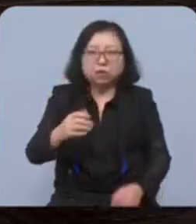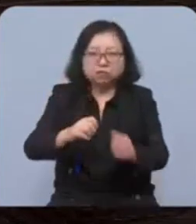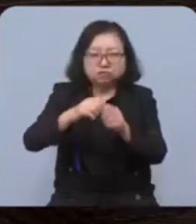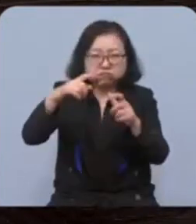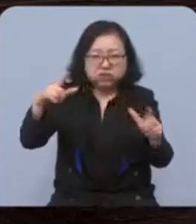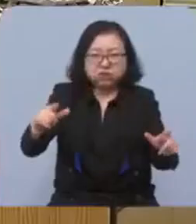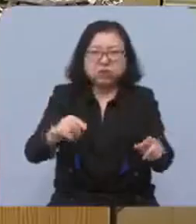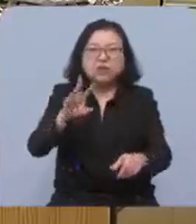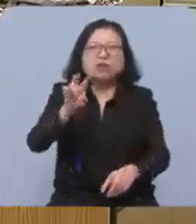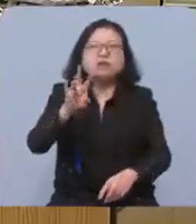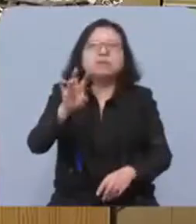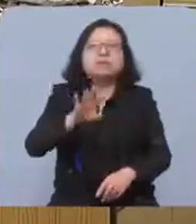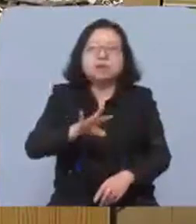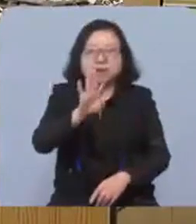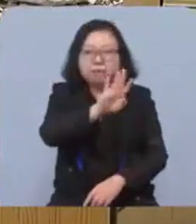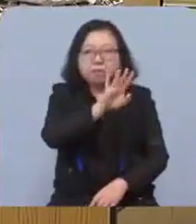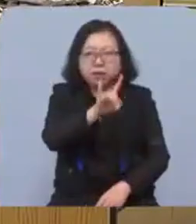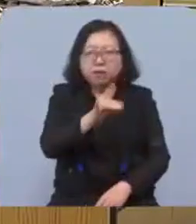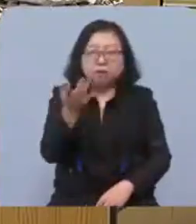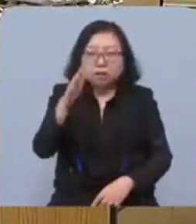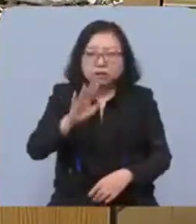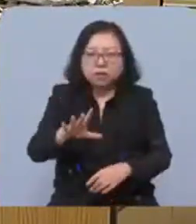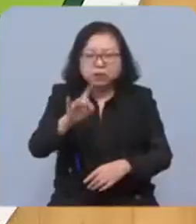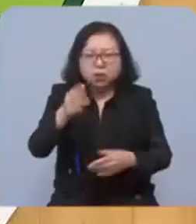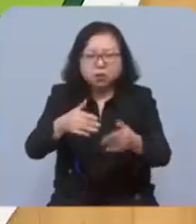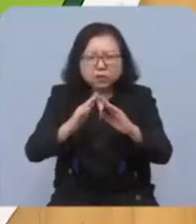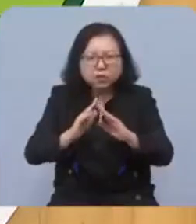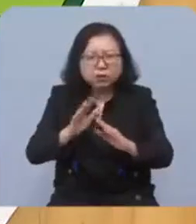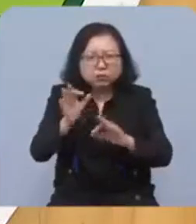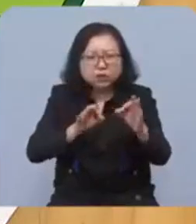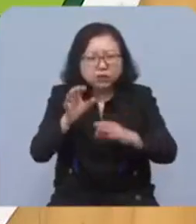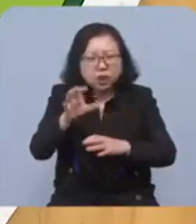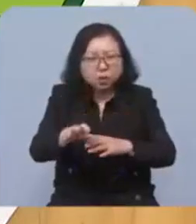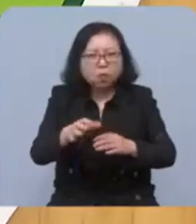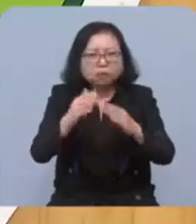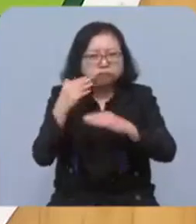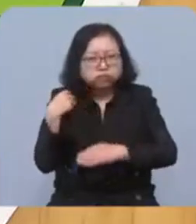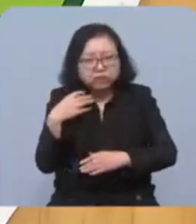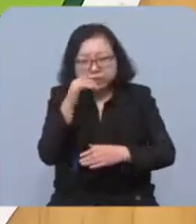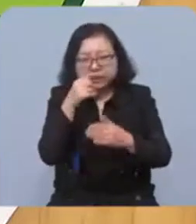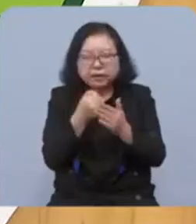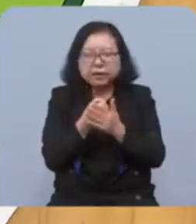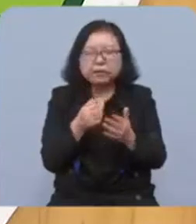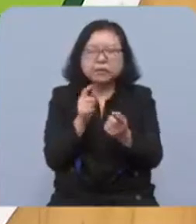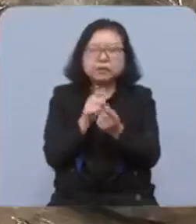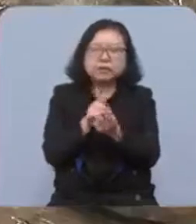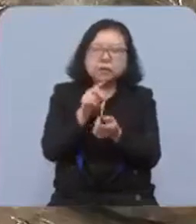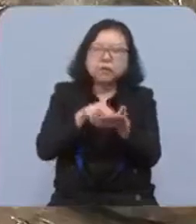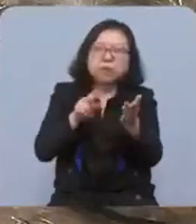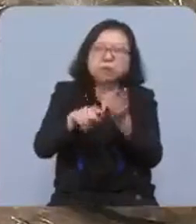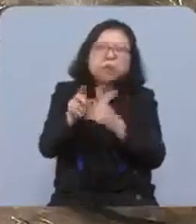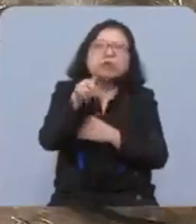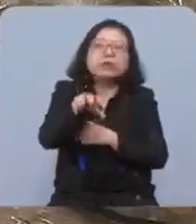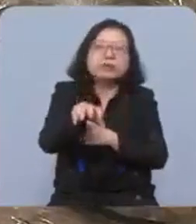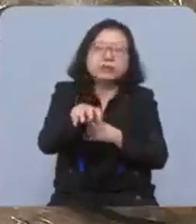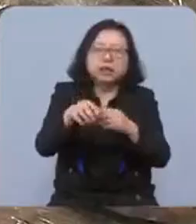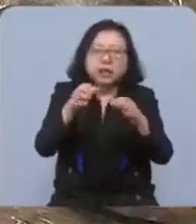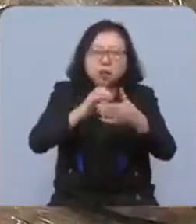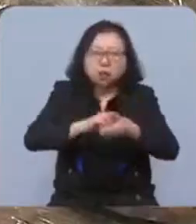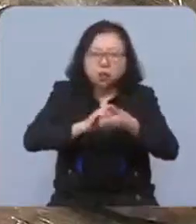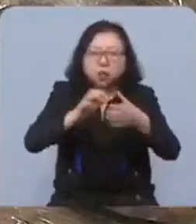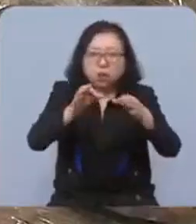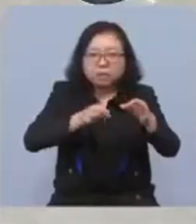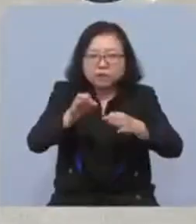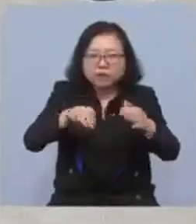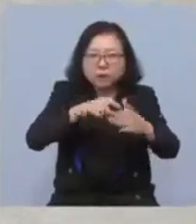늘어났습니다 그러나 개점 시 비용 등의 부담 때문에 직매장에 88%는 농협과 함께 효빈 쇼핑 형태로